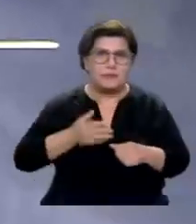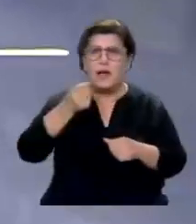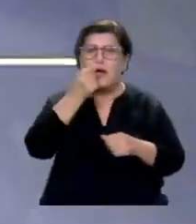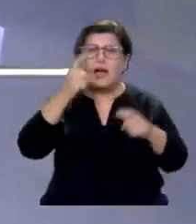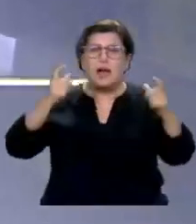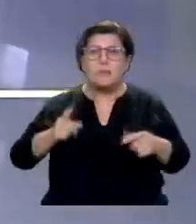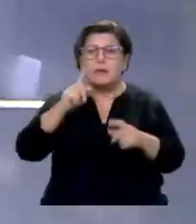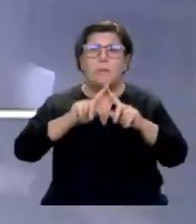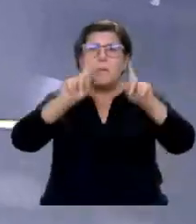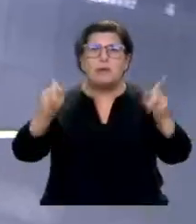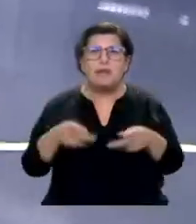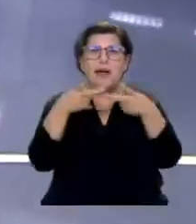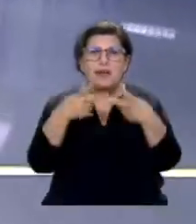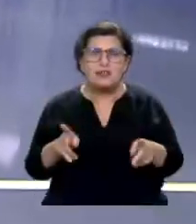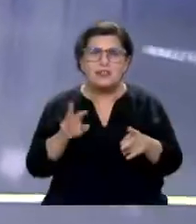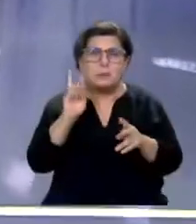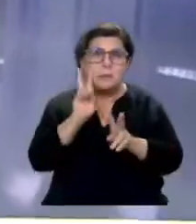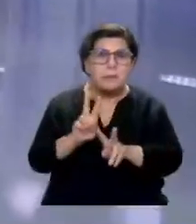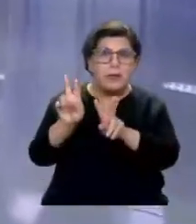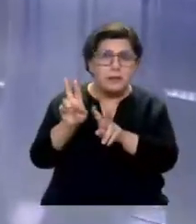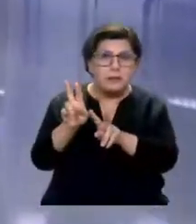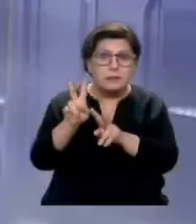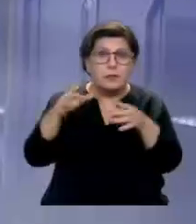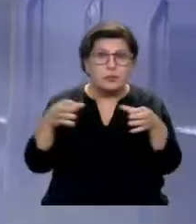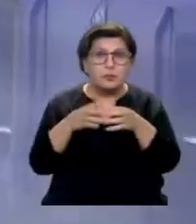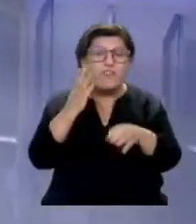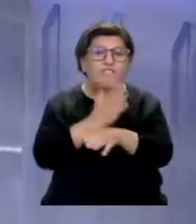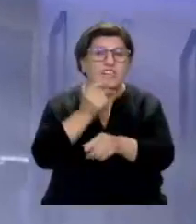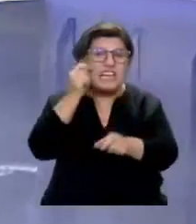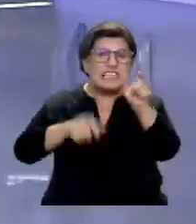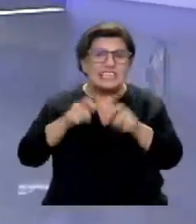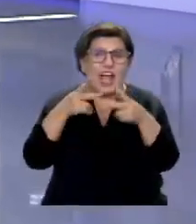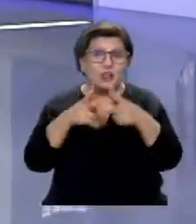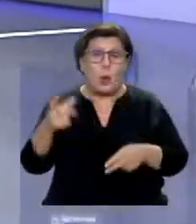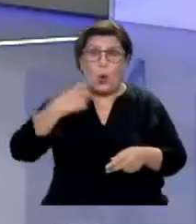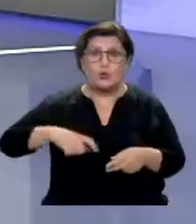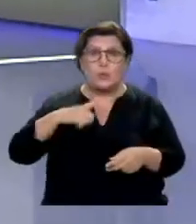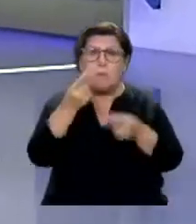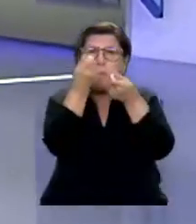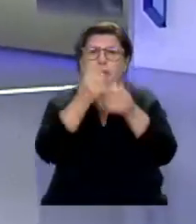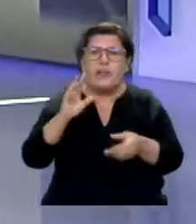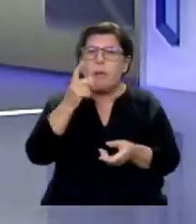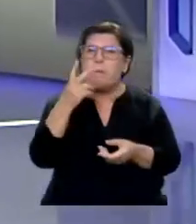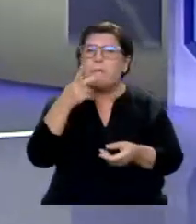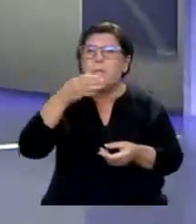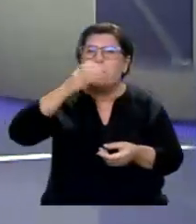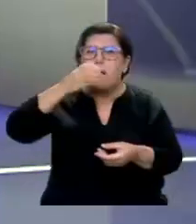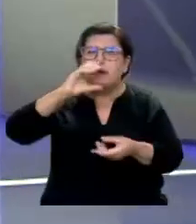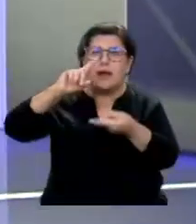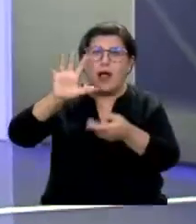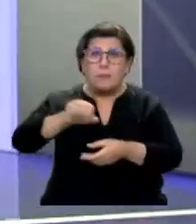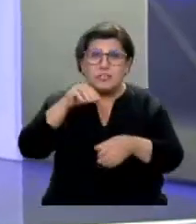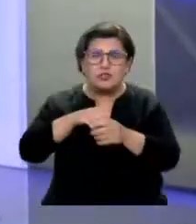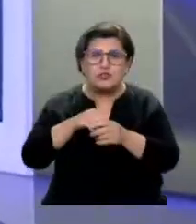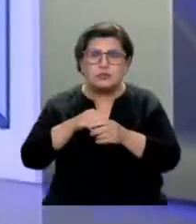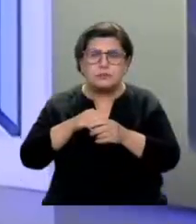Ankara'da bir mağazanın açılışına götürüyoruz şimdi de sizi. Bir grup vatandaş açılışa özel bedava bardak alabilmek için adeta